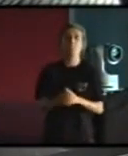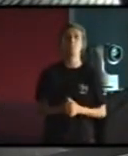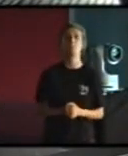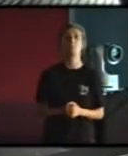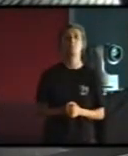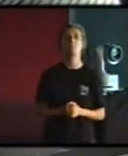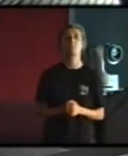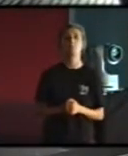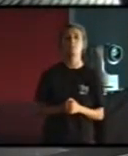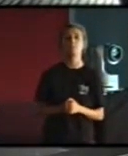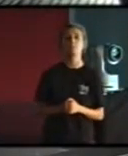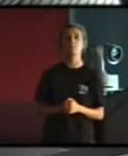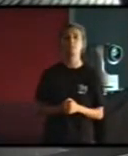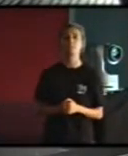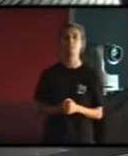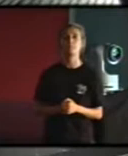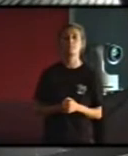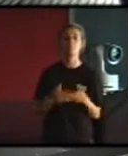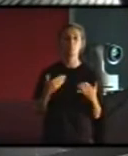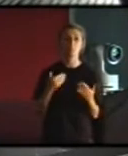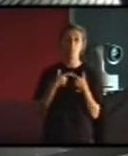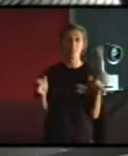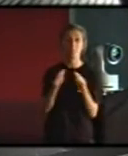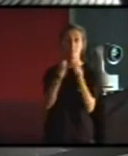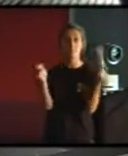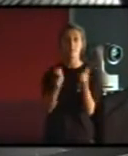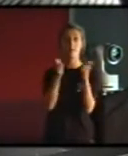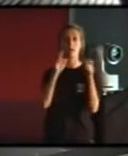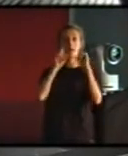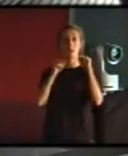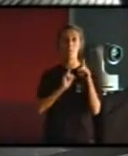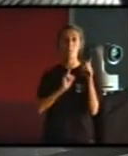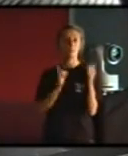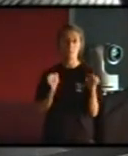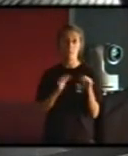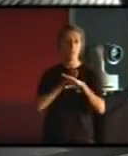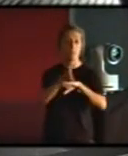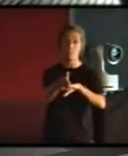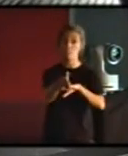Maintenant, au Palais des Larmes, on rentre librement et on sort libre.